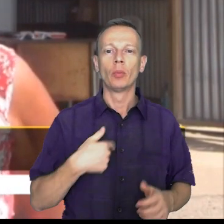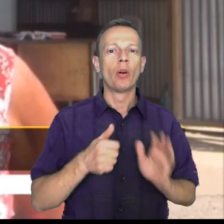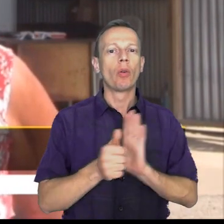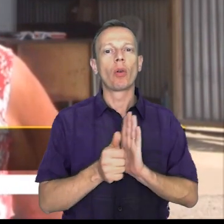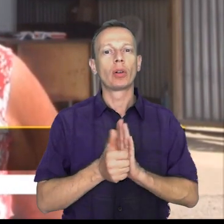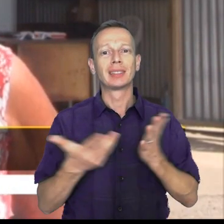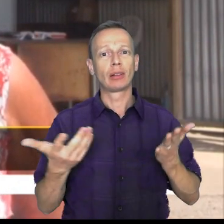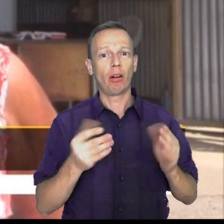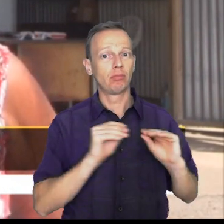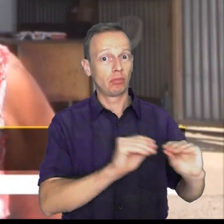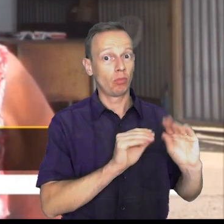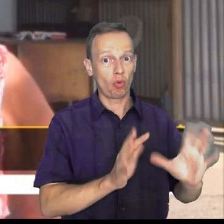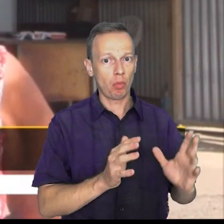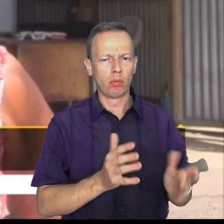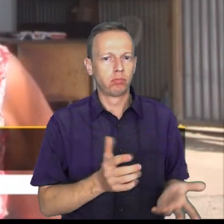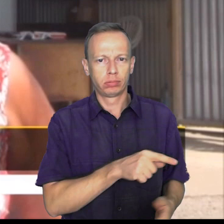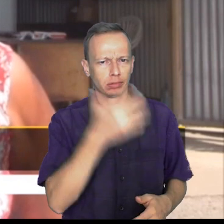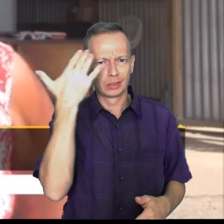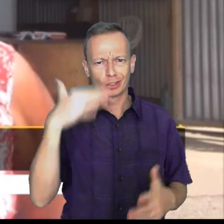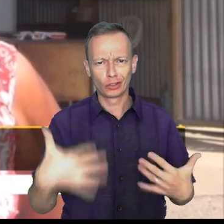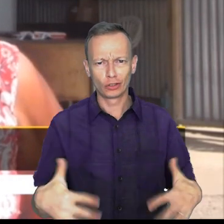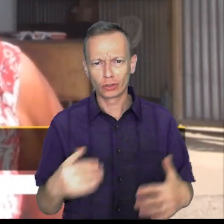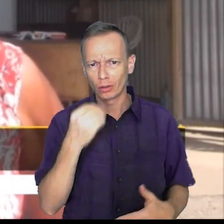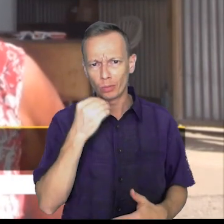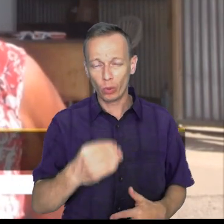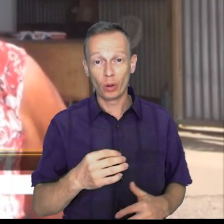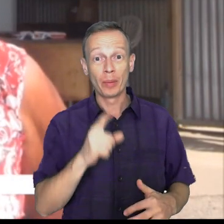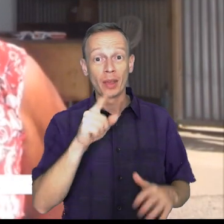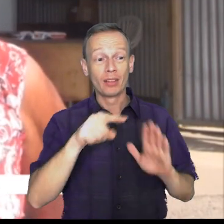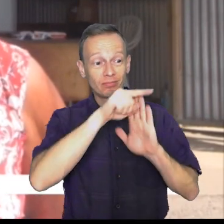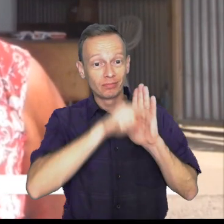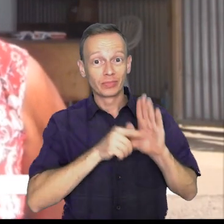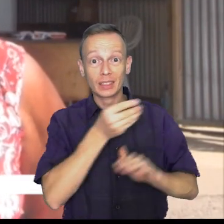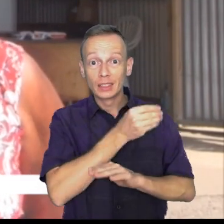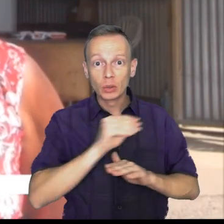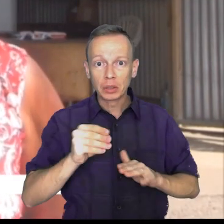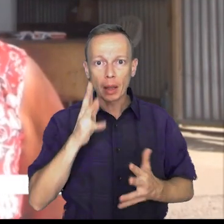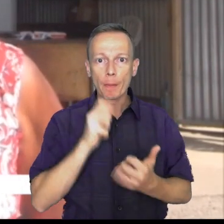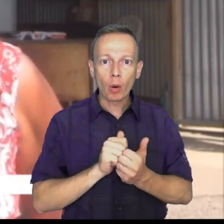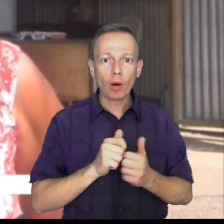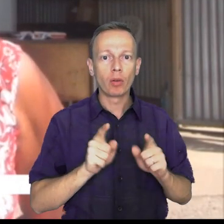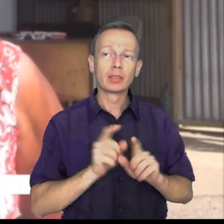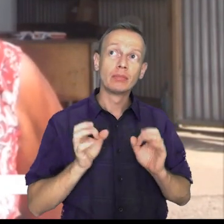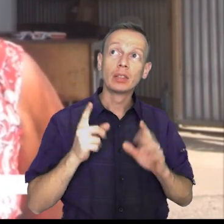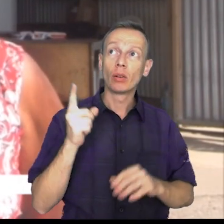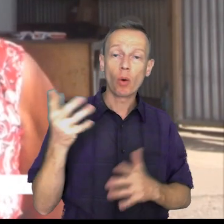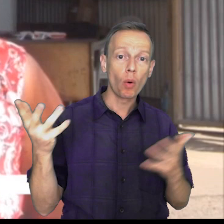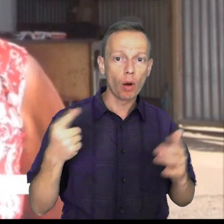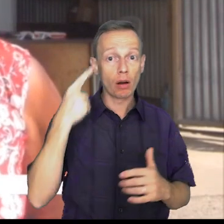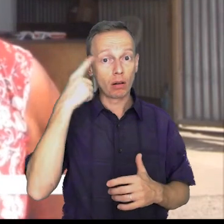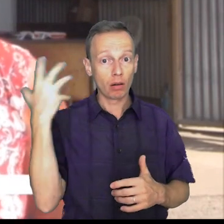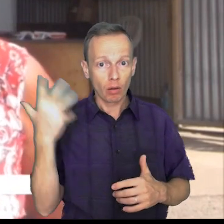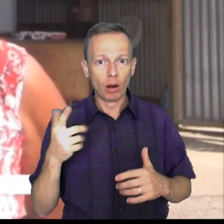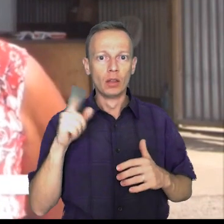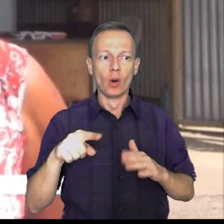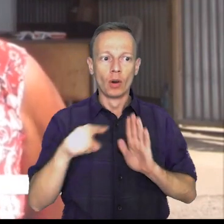tant de leur apprendre à conduire un bateau, ça ils savent déjà, c'est de leur inculquer les règles de sécurité, leur parler de la météo,